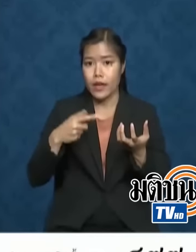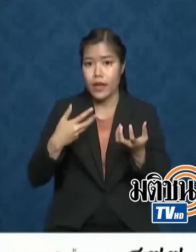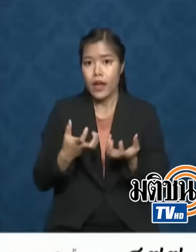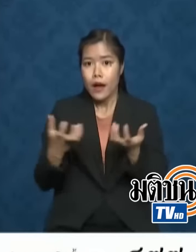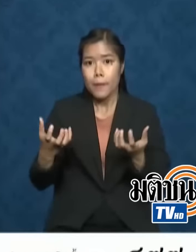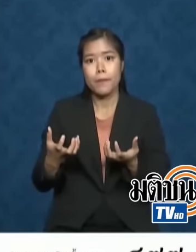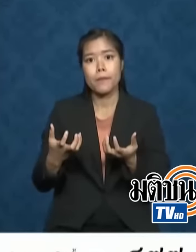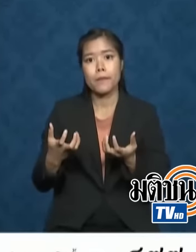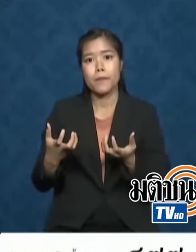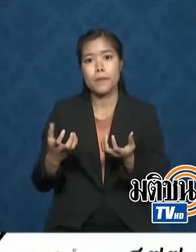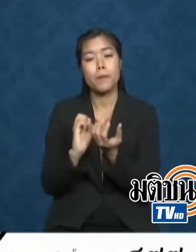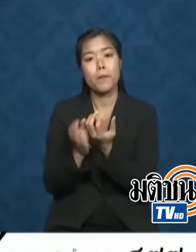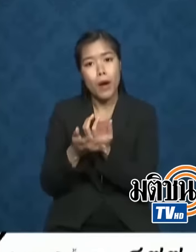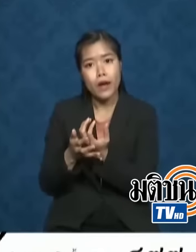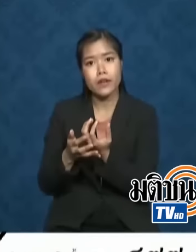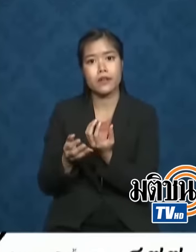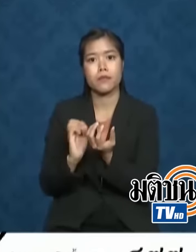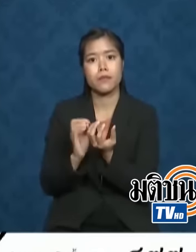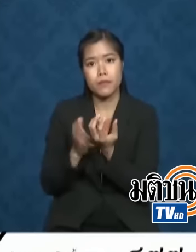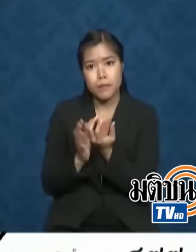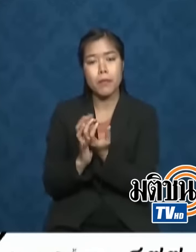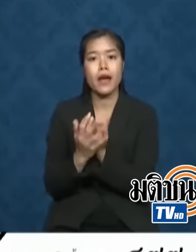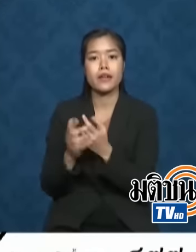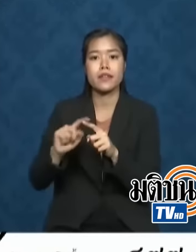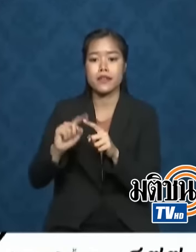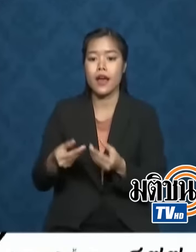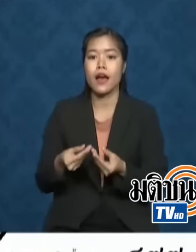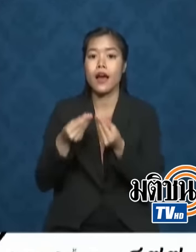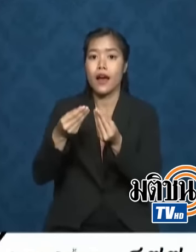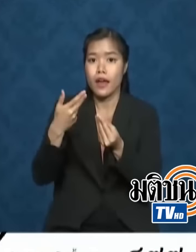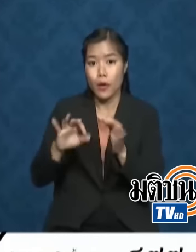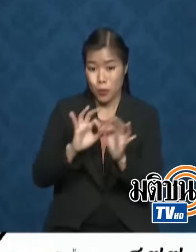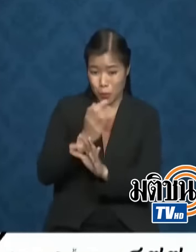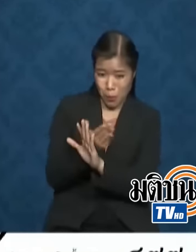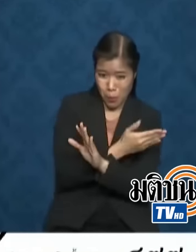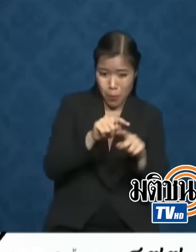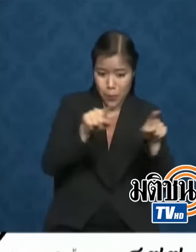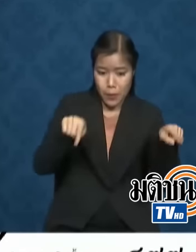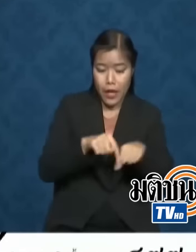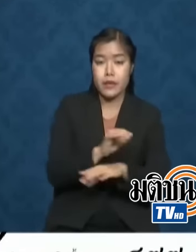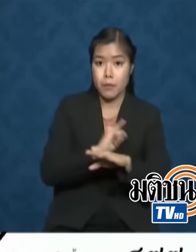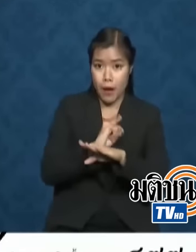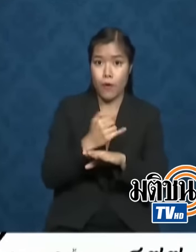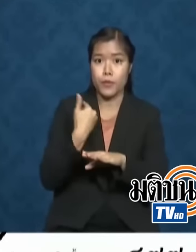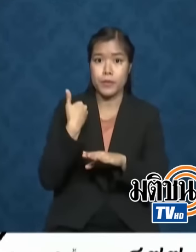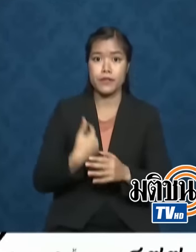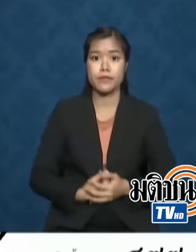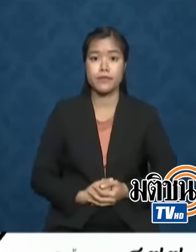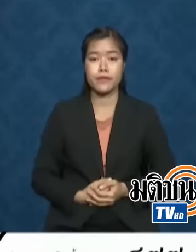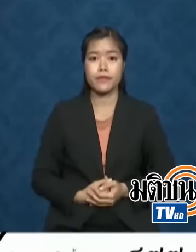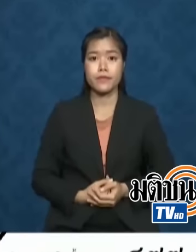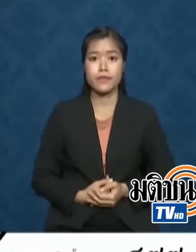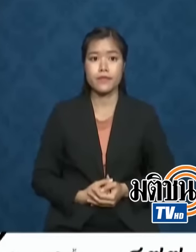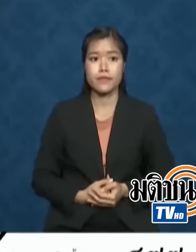ประมาณเท่าไหร่ครับ4.5 ล้านบาทเท่านั้นแหละครับท่านประธานเทียบเท่ากับโครงการกว้านพะเยาหลายๆโครงการแค่นั้นเอง